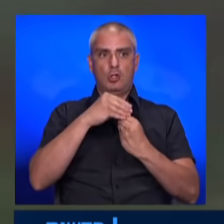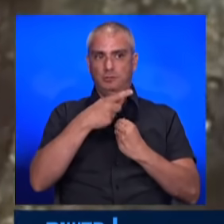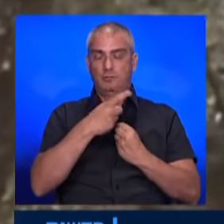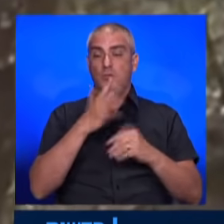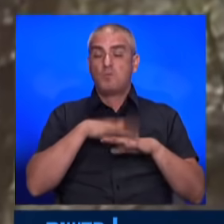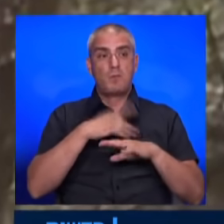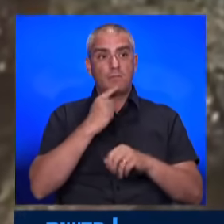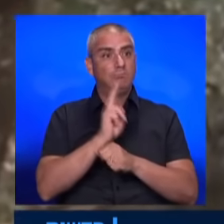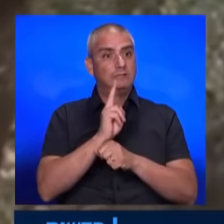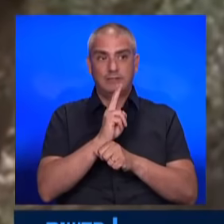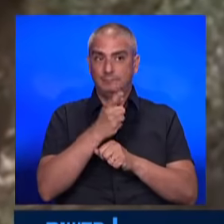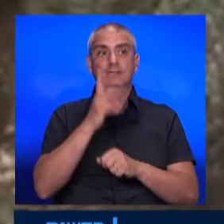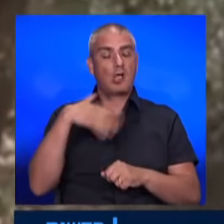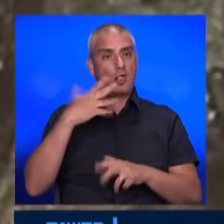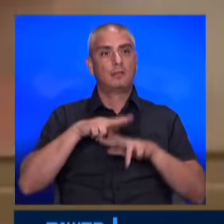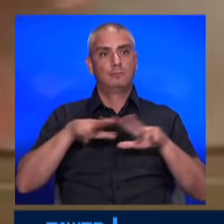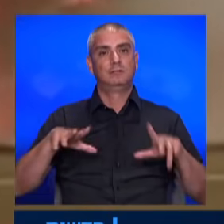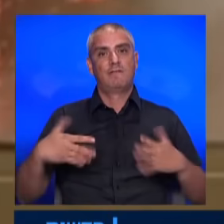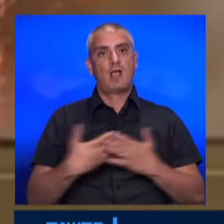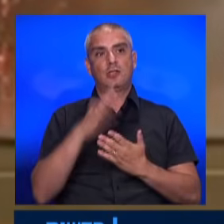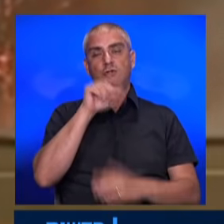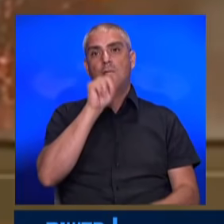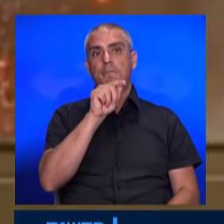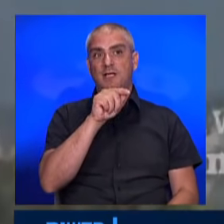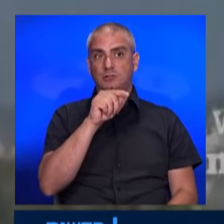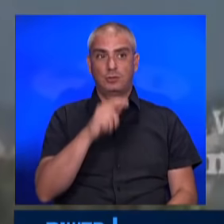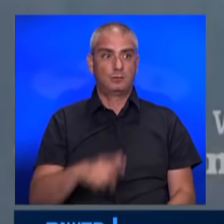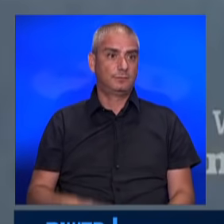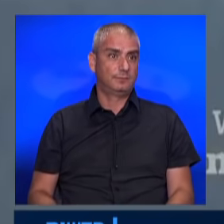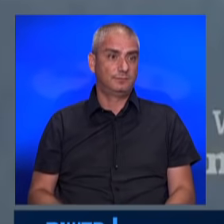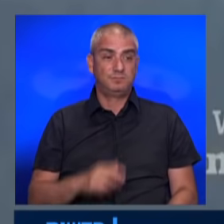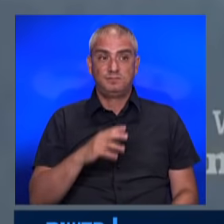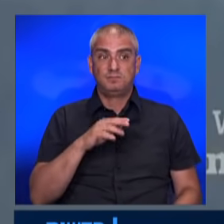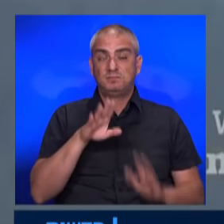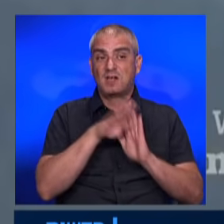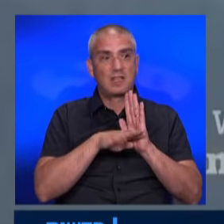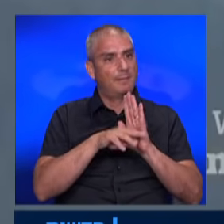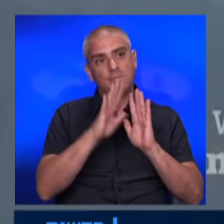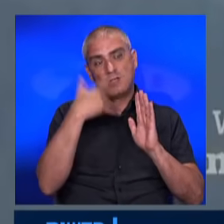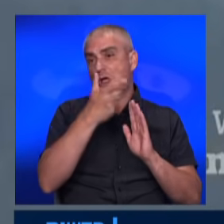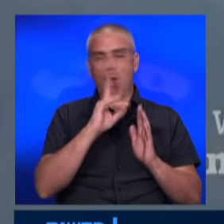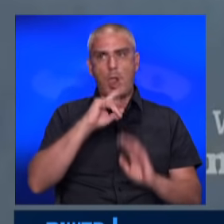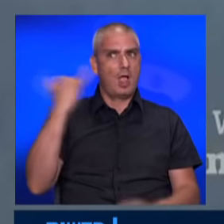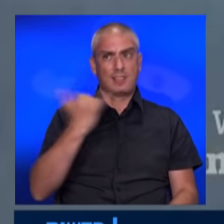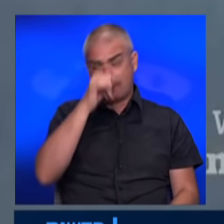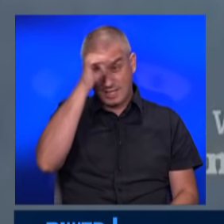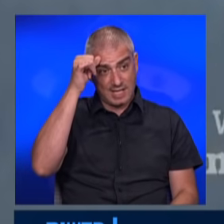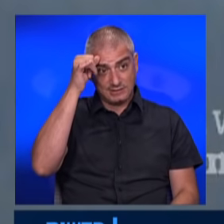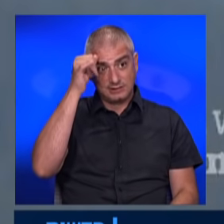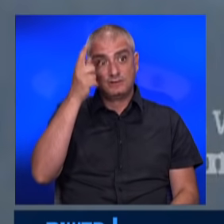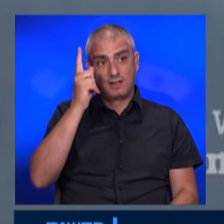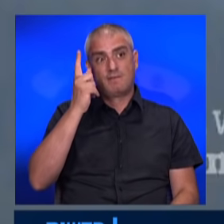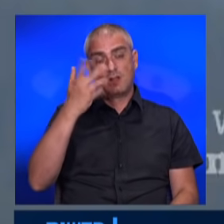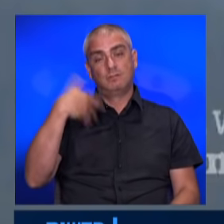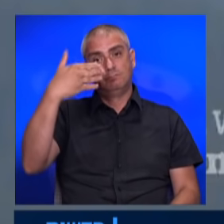והמומחים מזהירים שזו עשויה להיות המציאות החדשה באזור. We're likely going to see conditions like this not every single summer, but